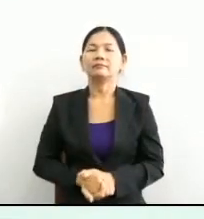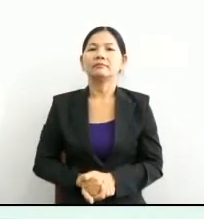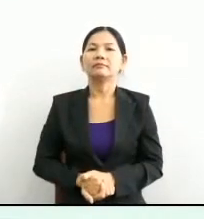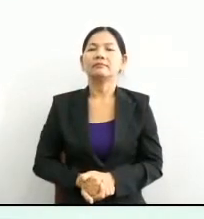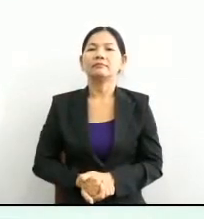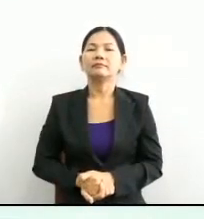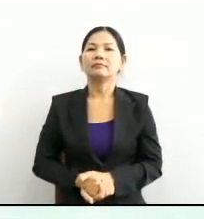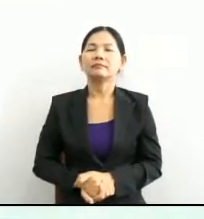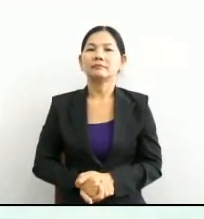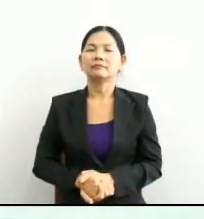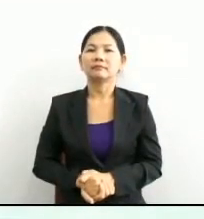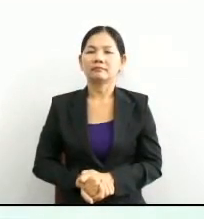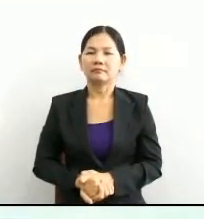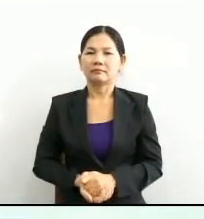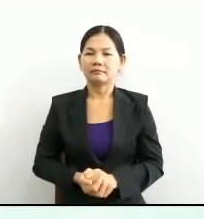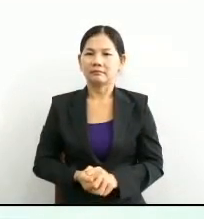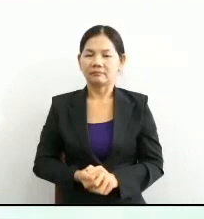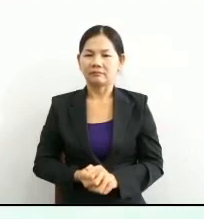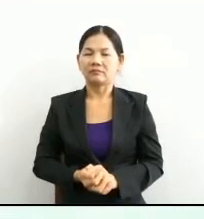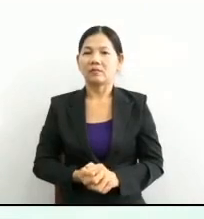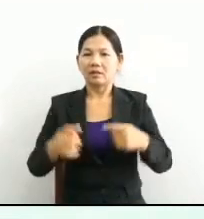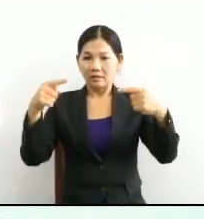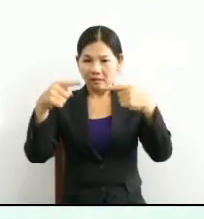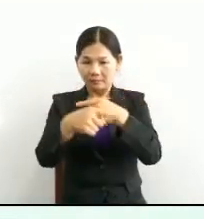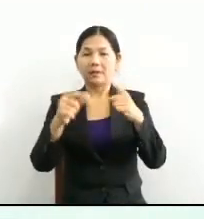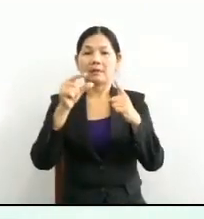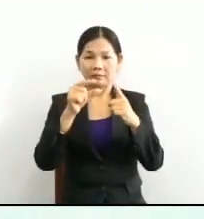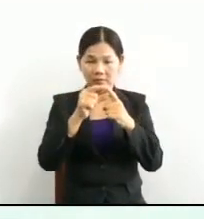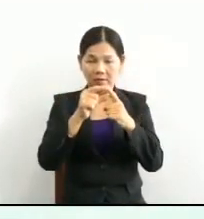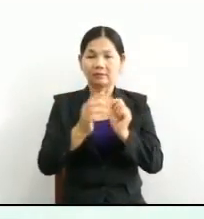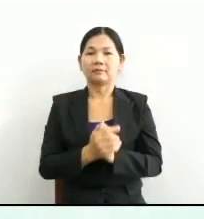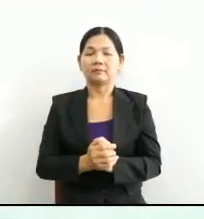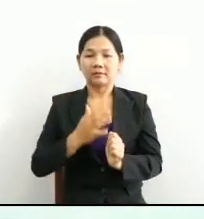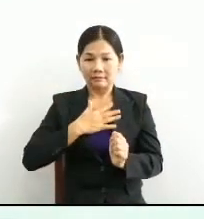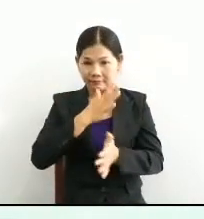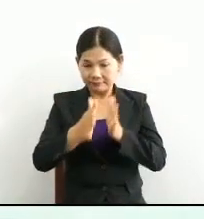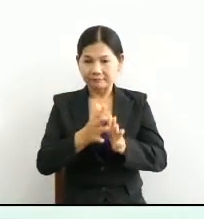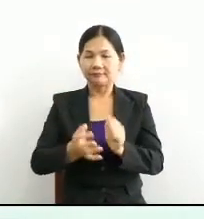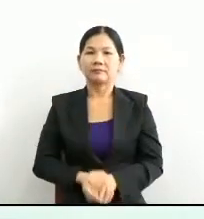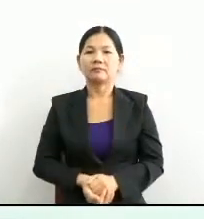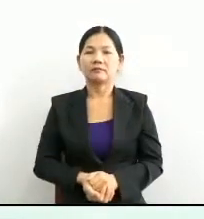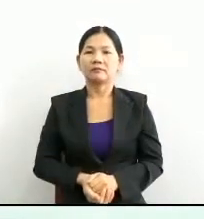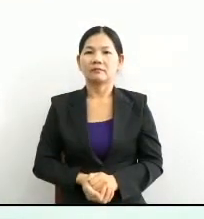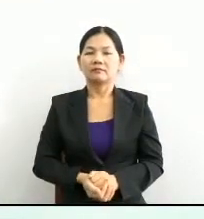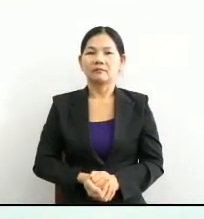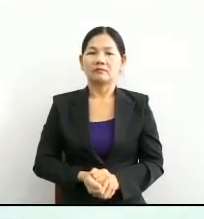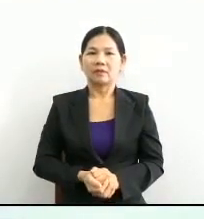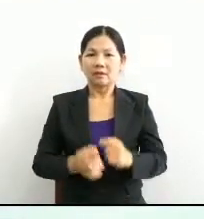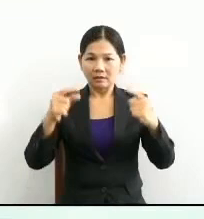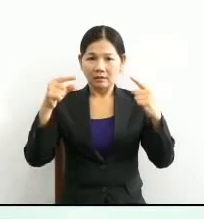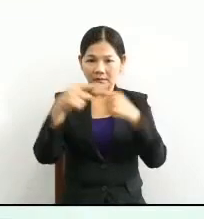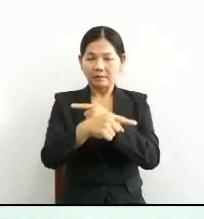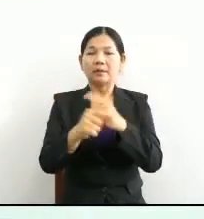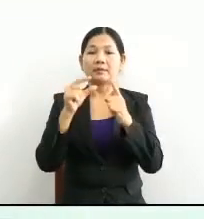nè ta nhưng chắc là lấy con ăn bạn để sắp cho mùi nẹ cừu mà đòn tiền nẹ cừu ăn món chẳng ăn tam cào cô bạn bị